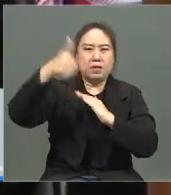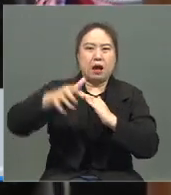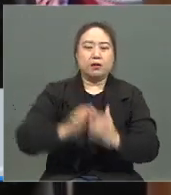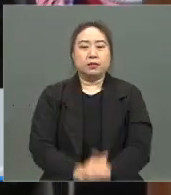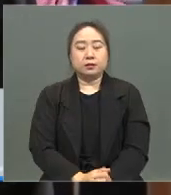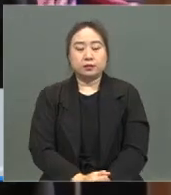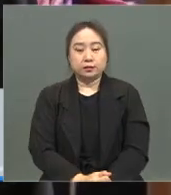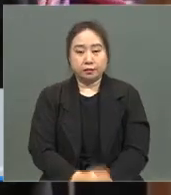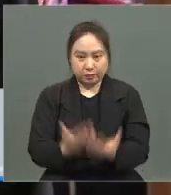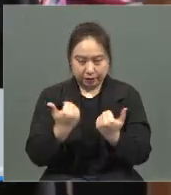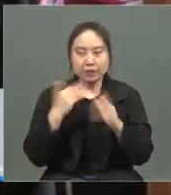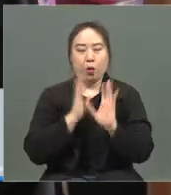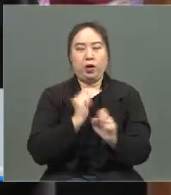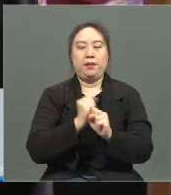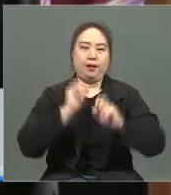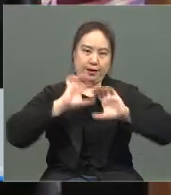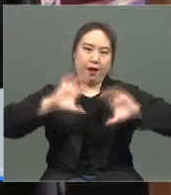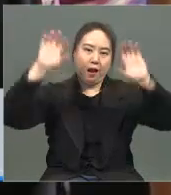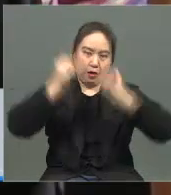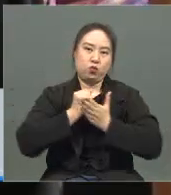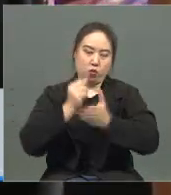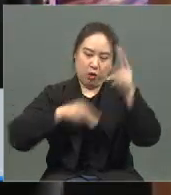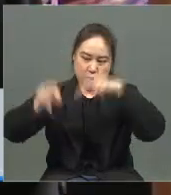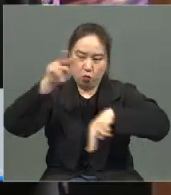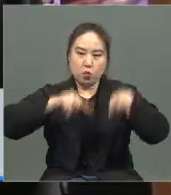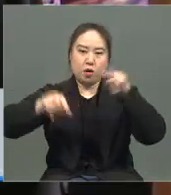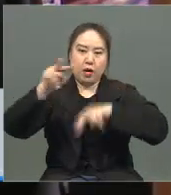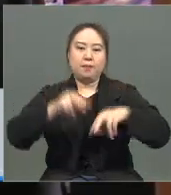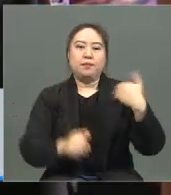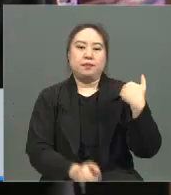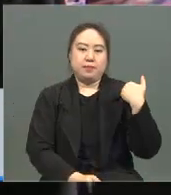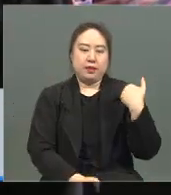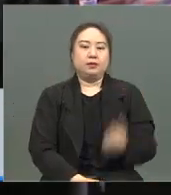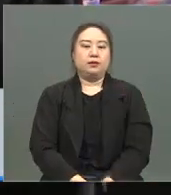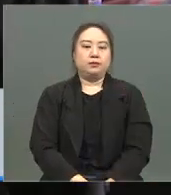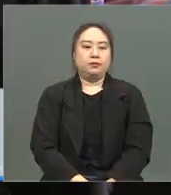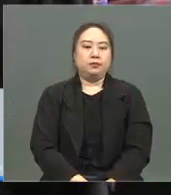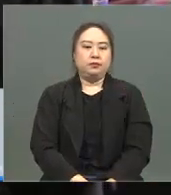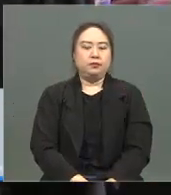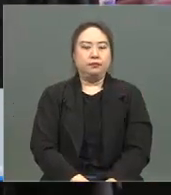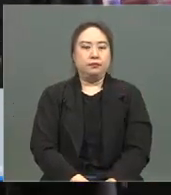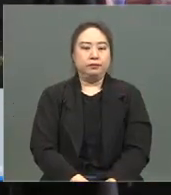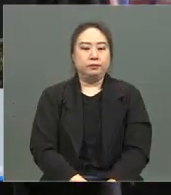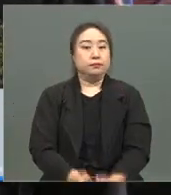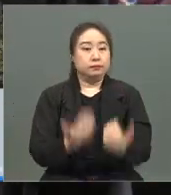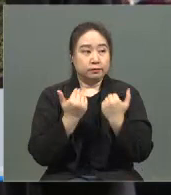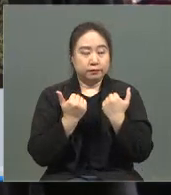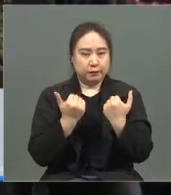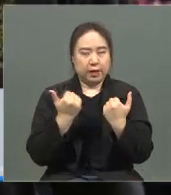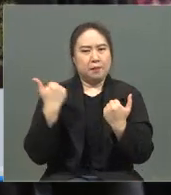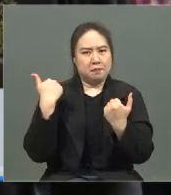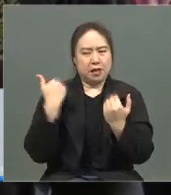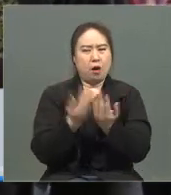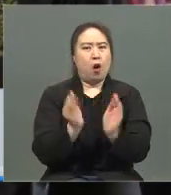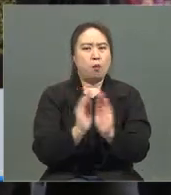ของ ทางราชการครับ มาดูแล ครับ ได้ค่ะอย่างที่ผู้ใหญ่บอกนะคะว่าตอนนี้มีอีกประมาณ80